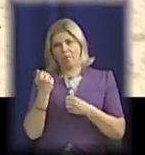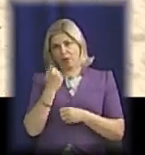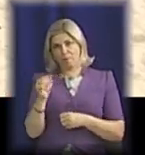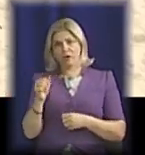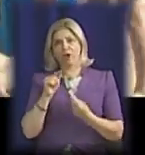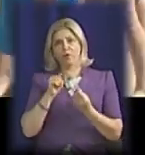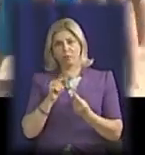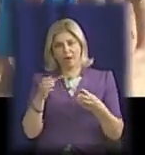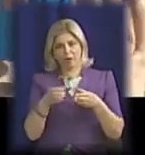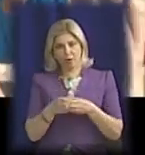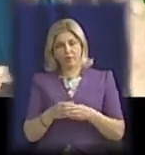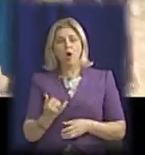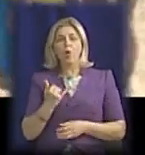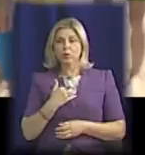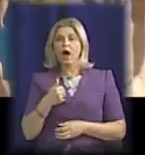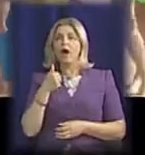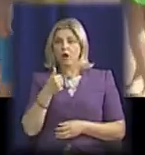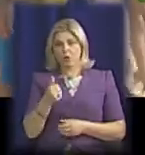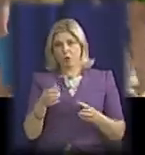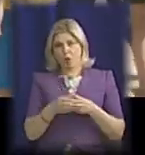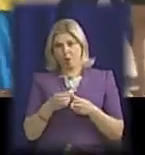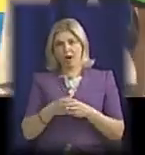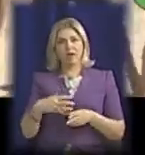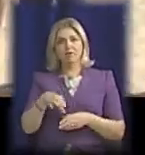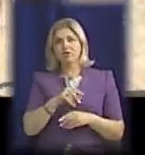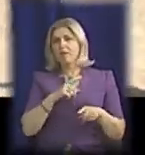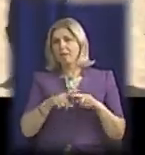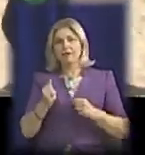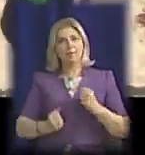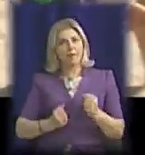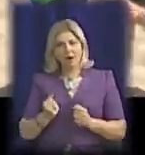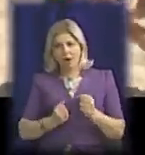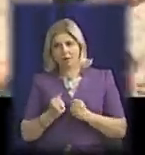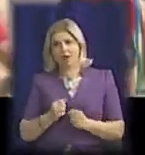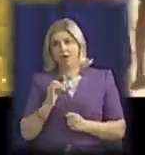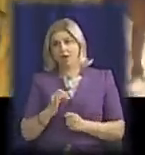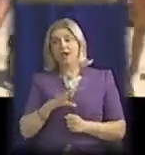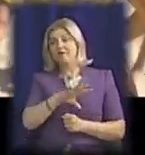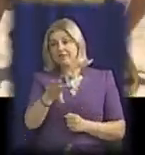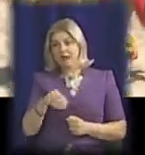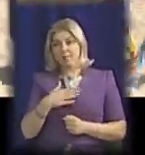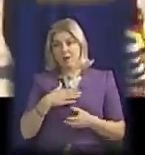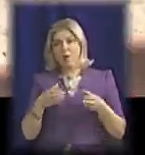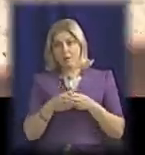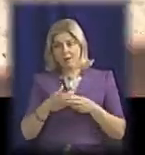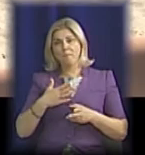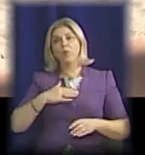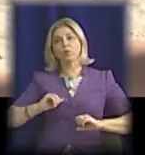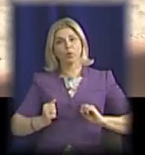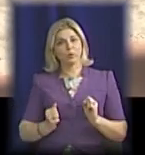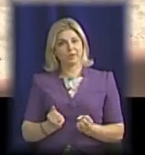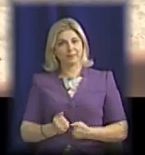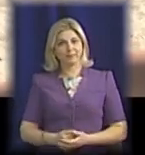нас хороша команда. У нас всі швидко бігають, всі ловкі, спритні. В принципі, вся моя команда – це мої друзі.